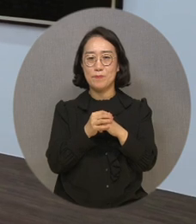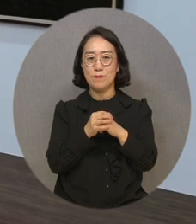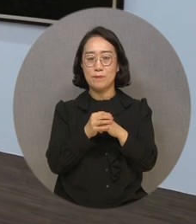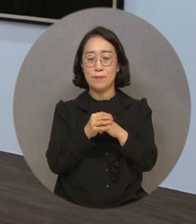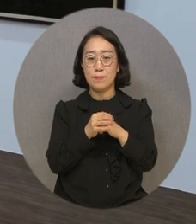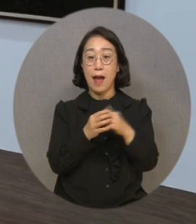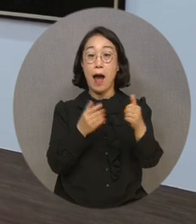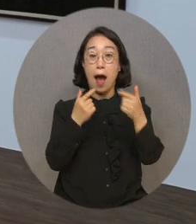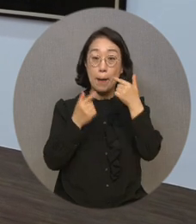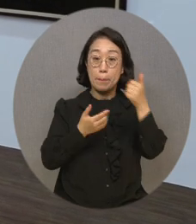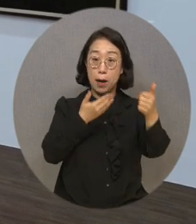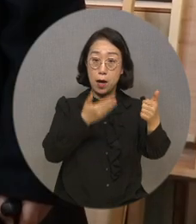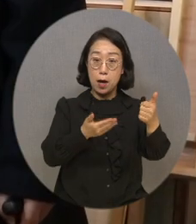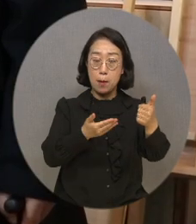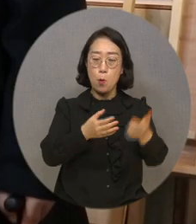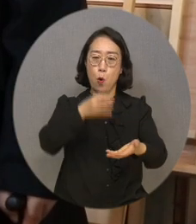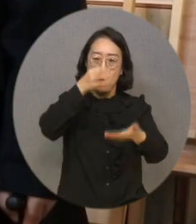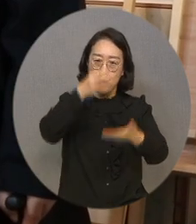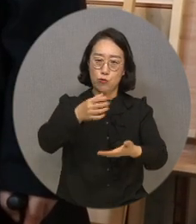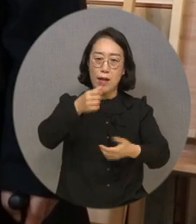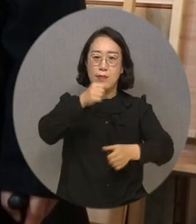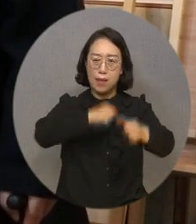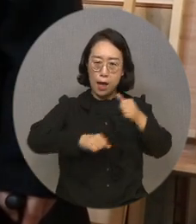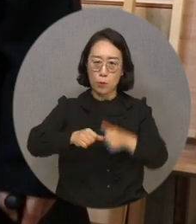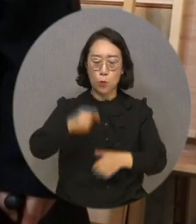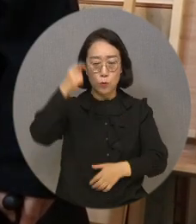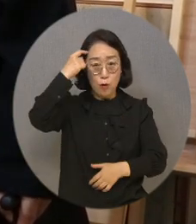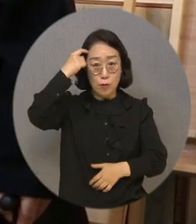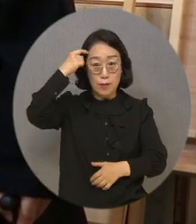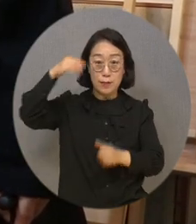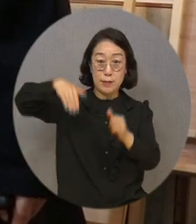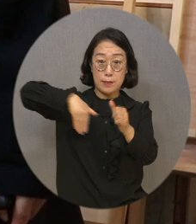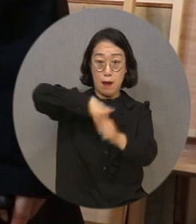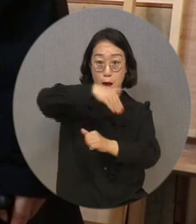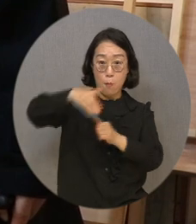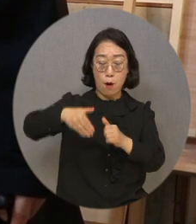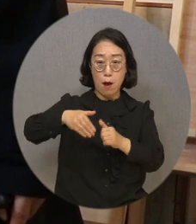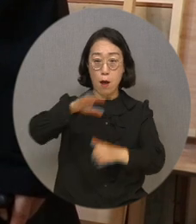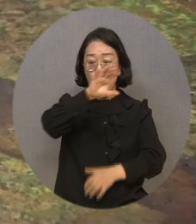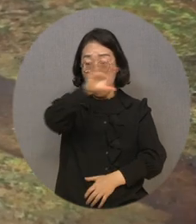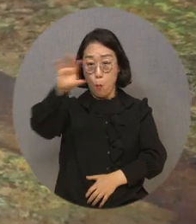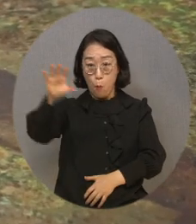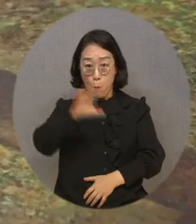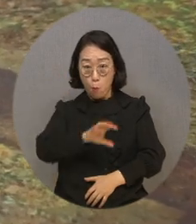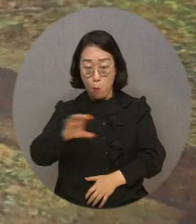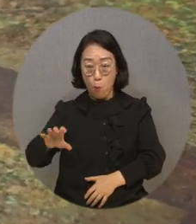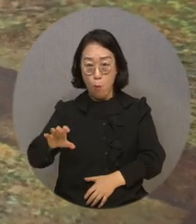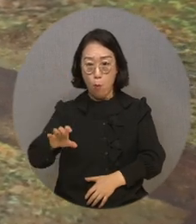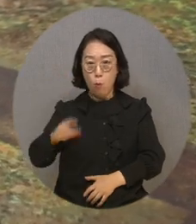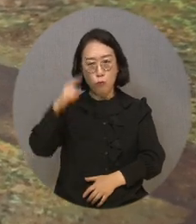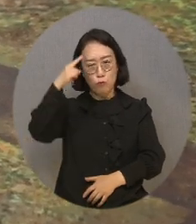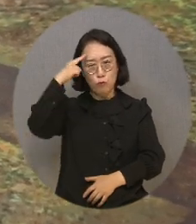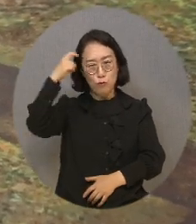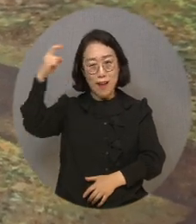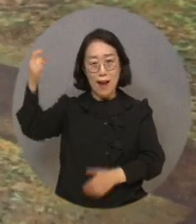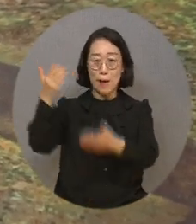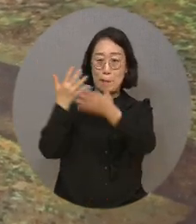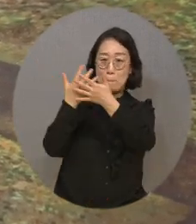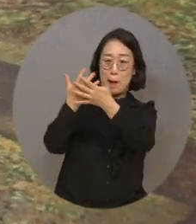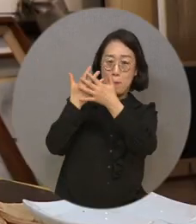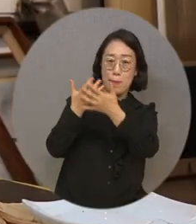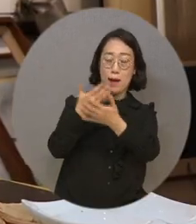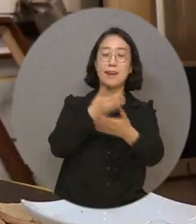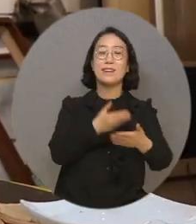오웅진 화백은 유산 상속 등 인간의 정신적 상황을 평면적인 면분화를 통해 추상적으로 다양하게